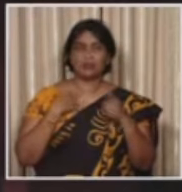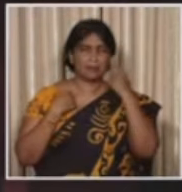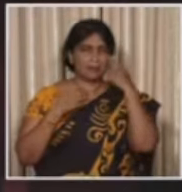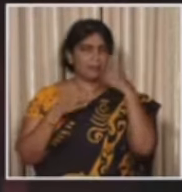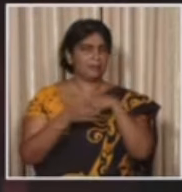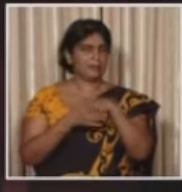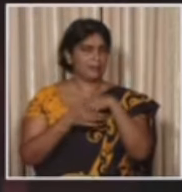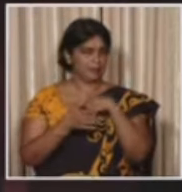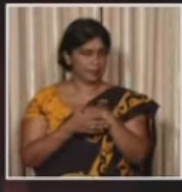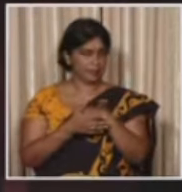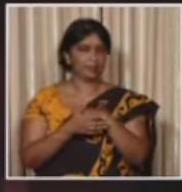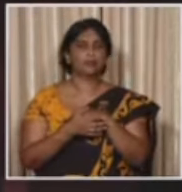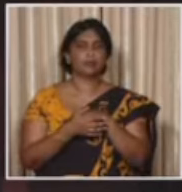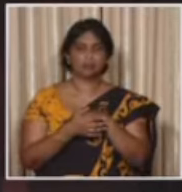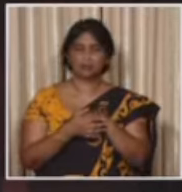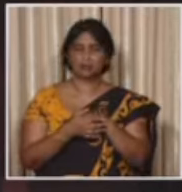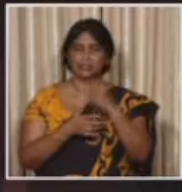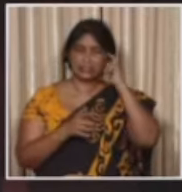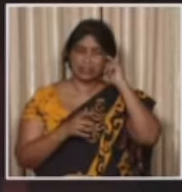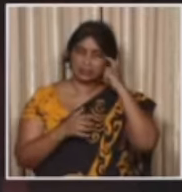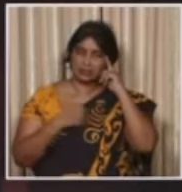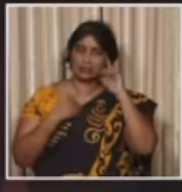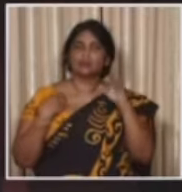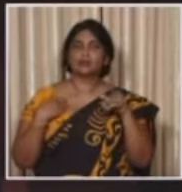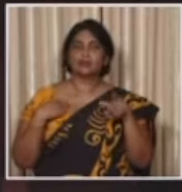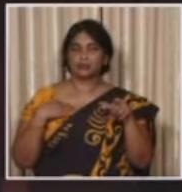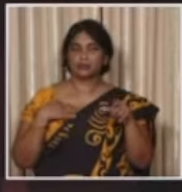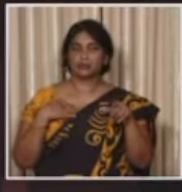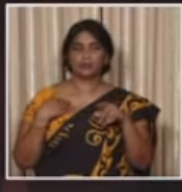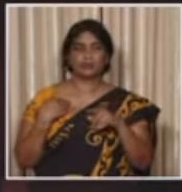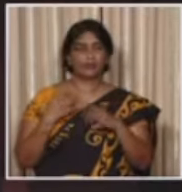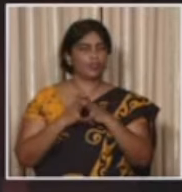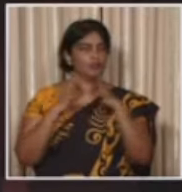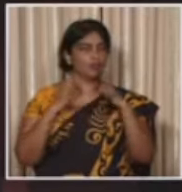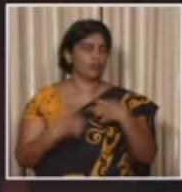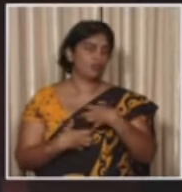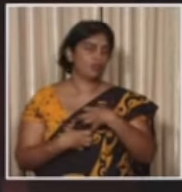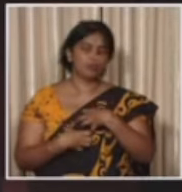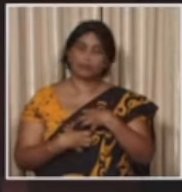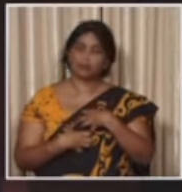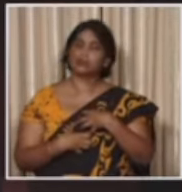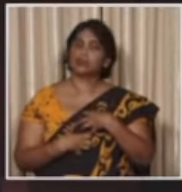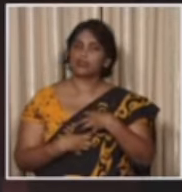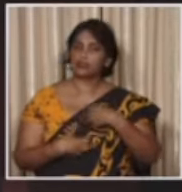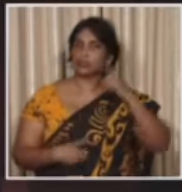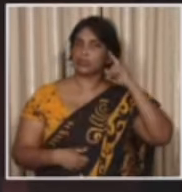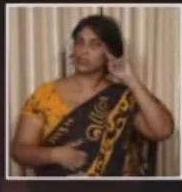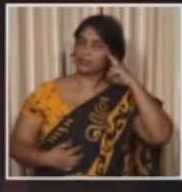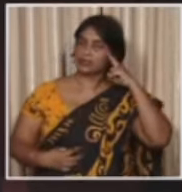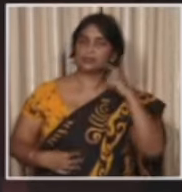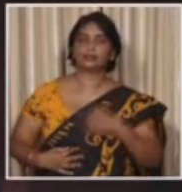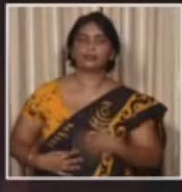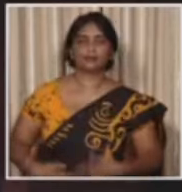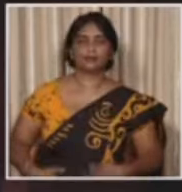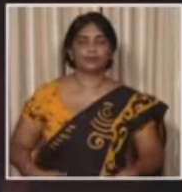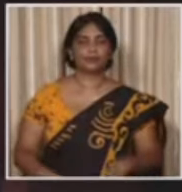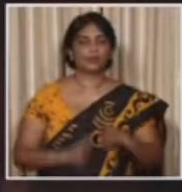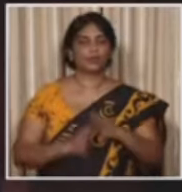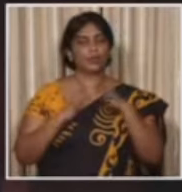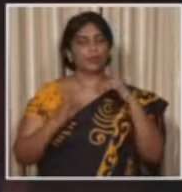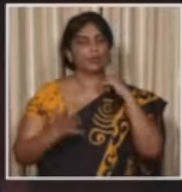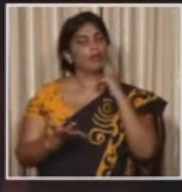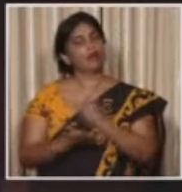පීඩනයකට, අසහනයකට, දැඩි දුකට, කනගාටුවට. බොහොම